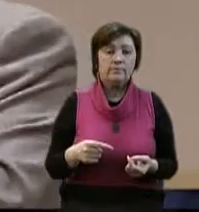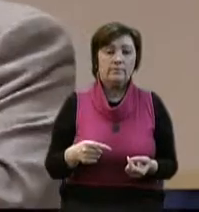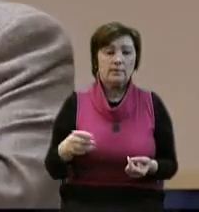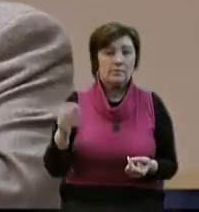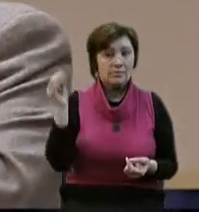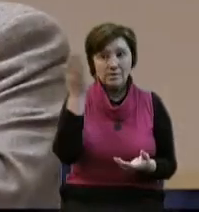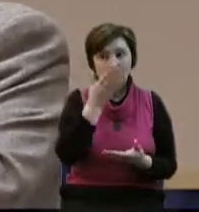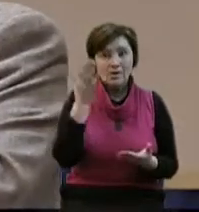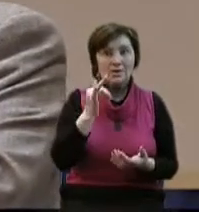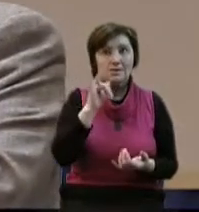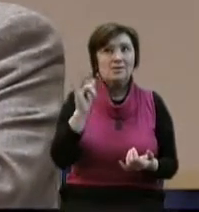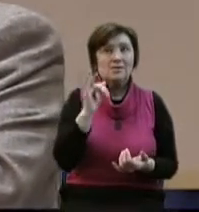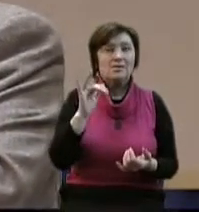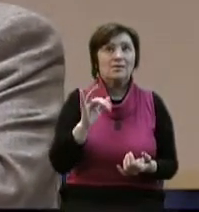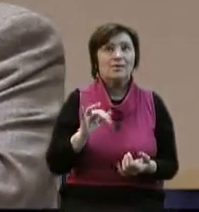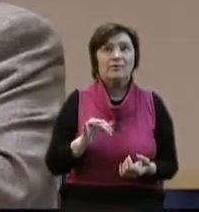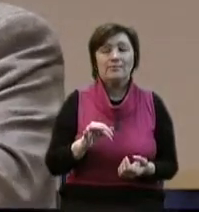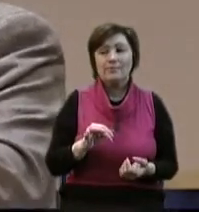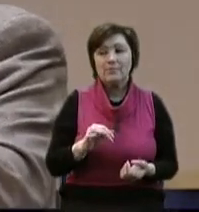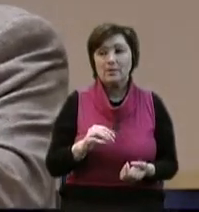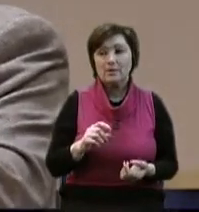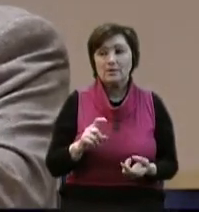интересную историю, например, связанную